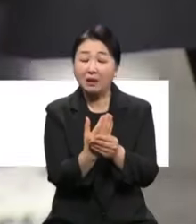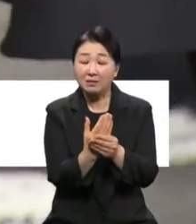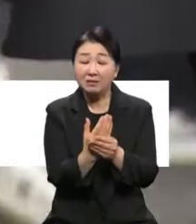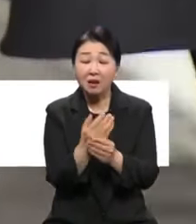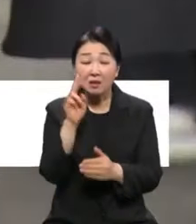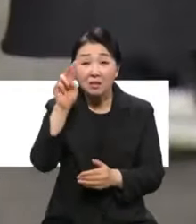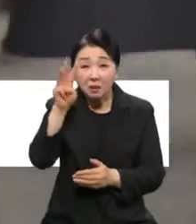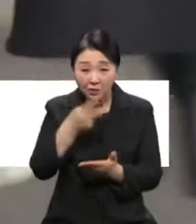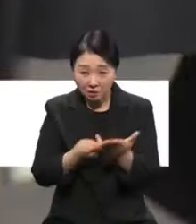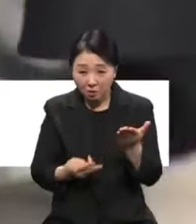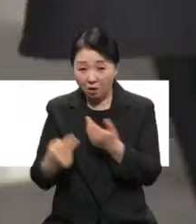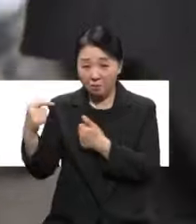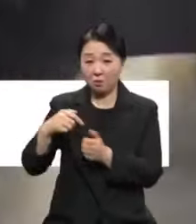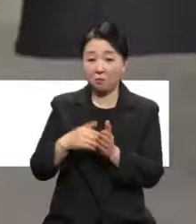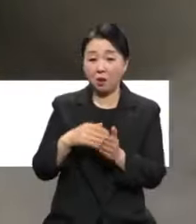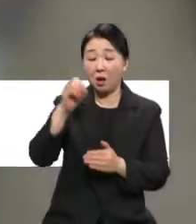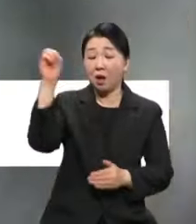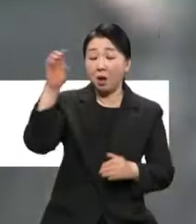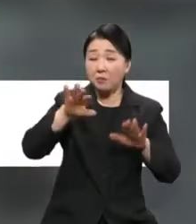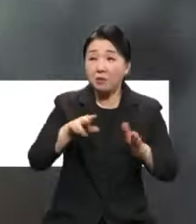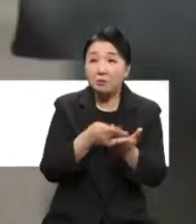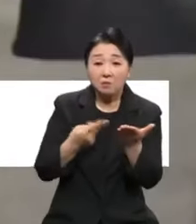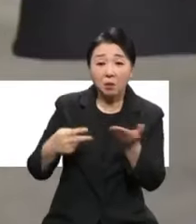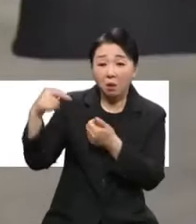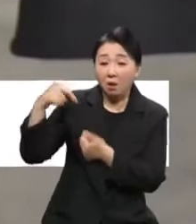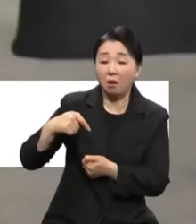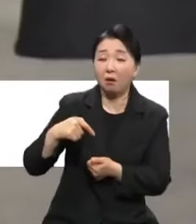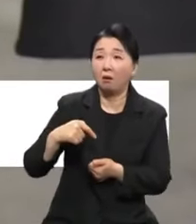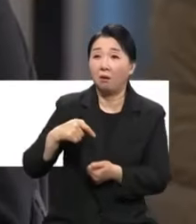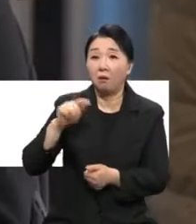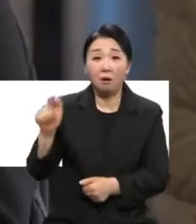했는데 갑자기 퇴원하라고 그래갖고 하루 만에.